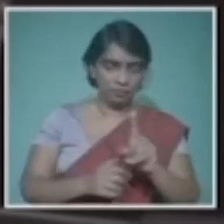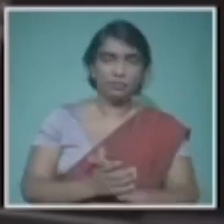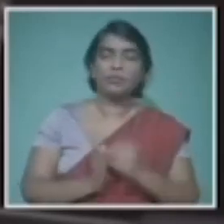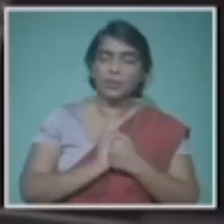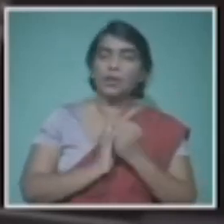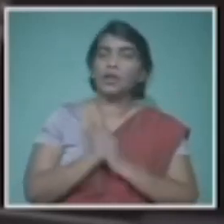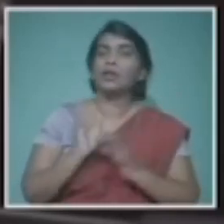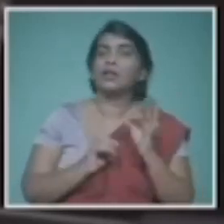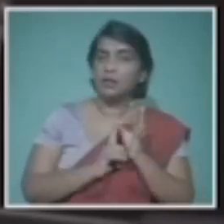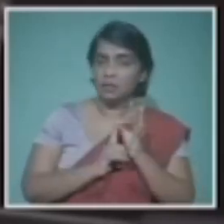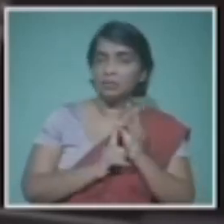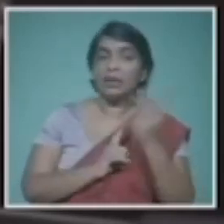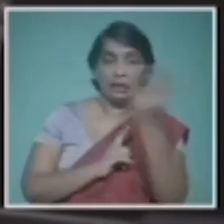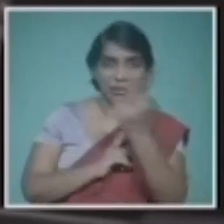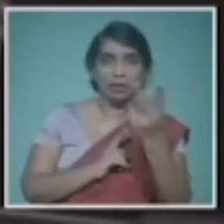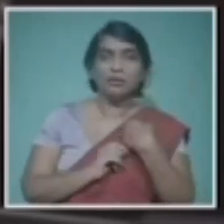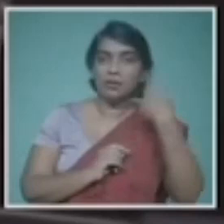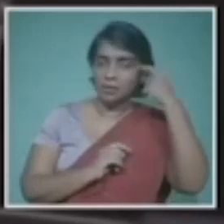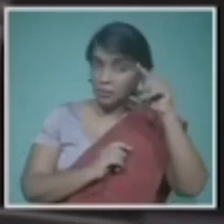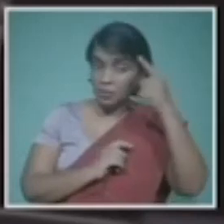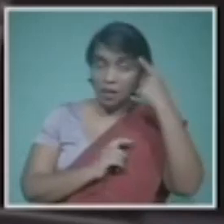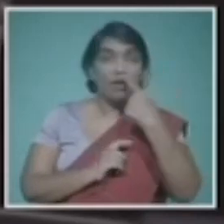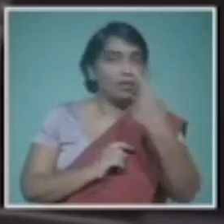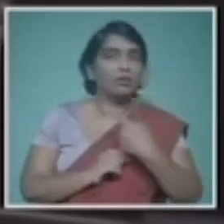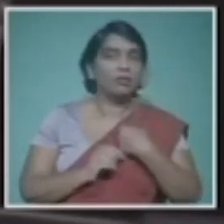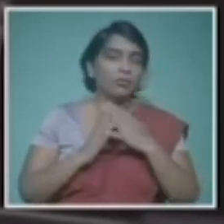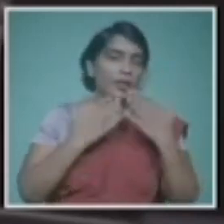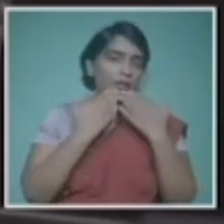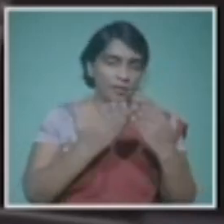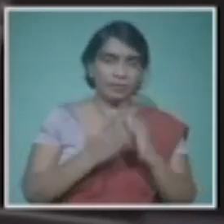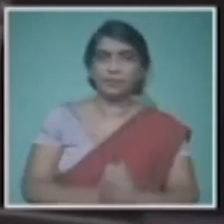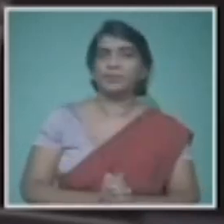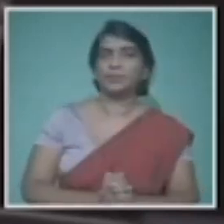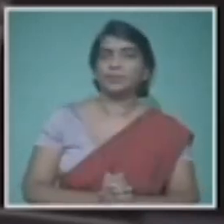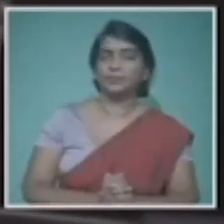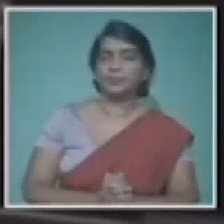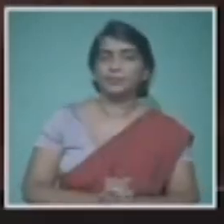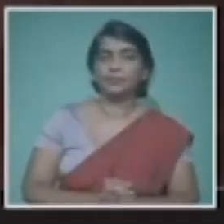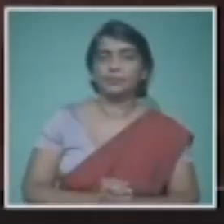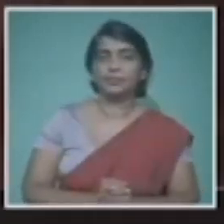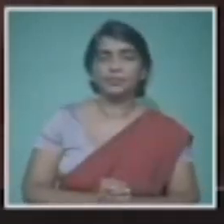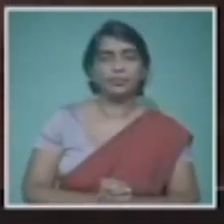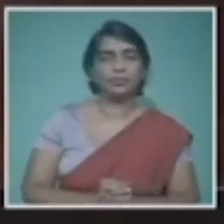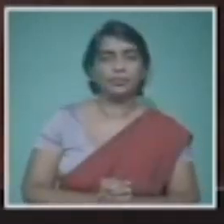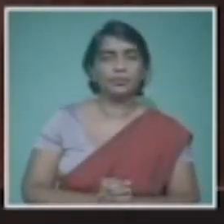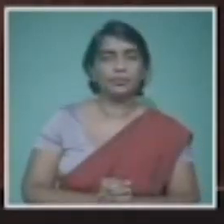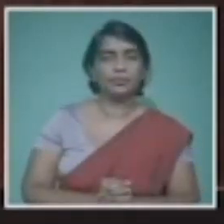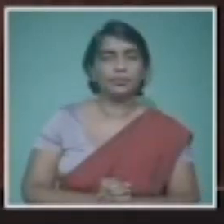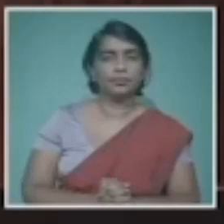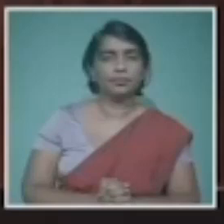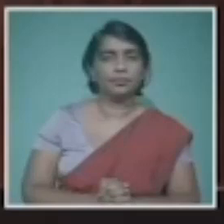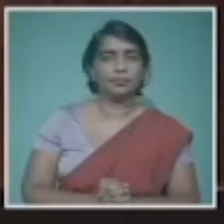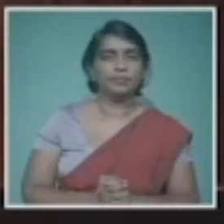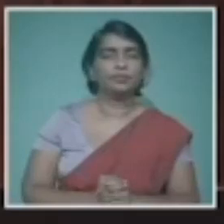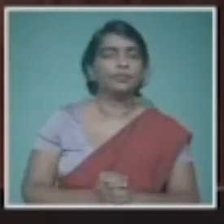ඒ ගරු අමතුමා මන්ත්‍රීතුමාලා දෙන්නට ඒ කාරණාව මතු කිරීම සම්බන්ධයෙන් අපි අපේ ස්තුතිය පළ කරනවා. අමිසුදි. ඔව්,